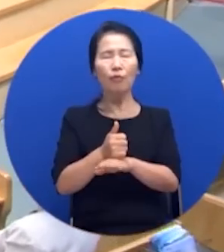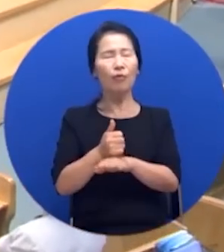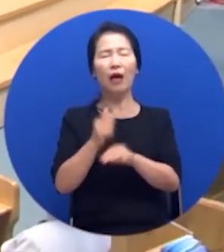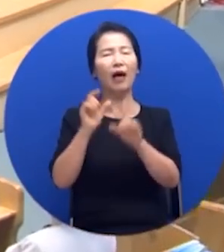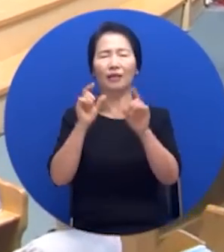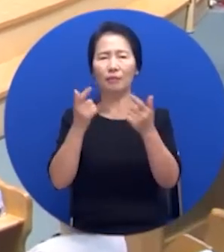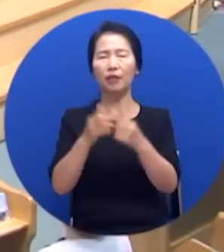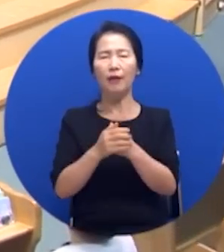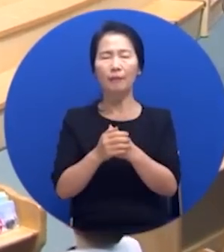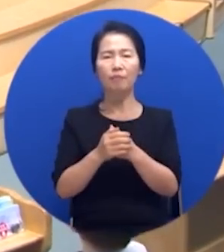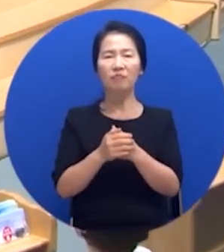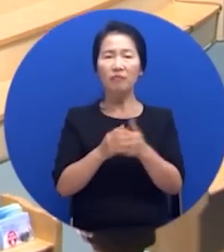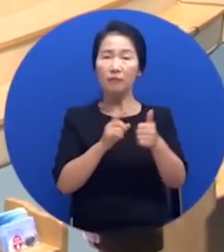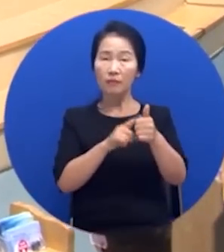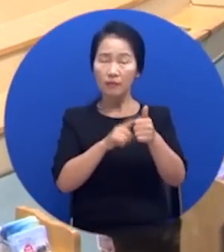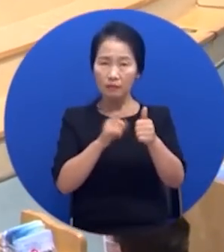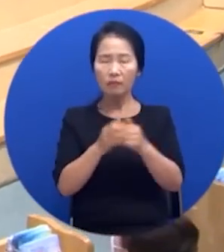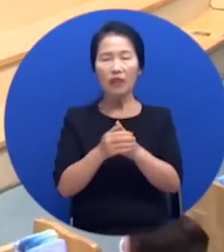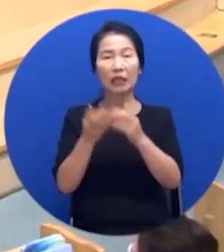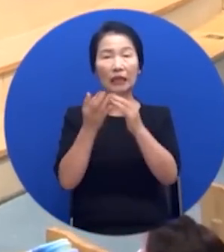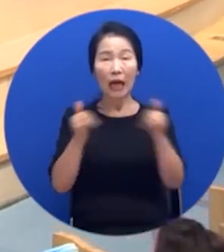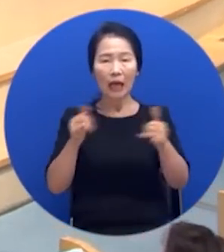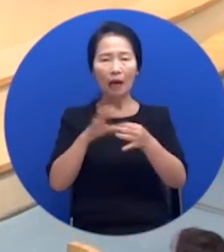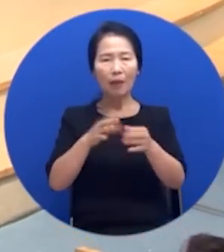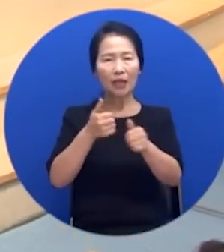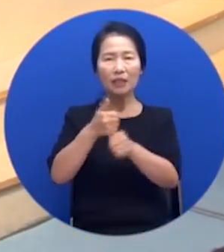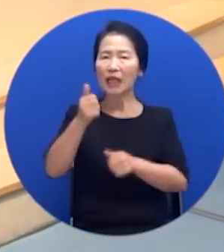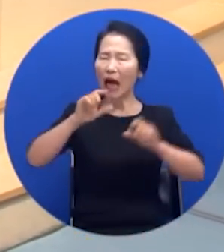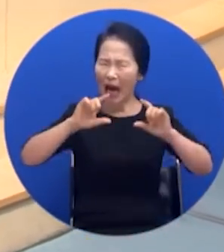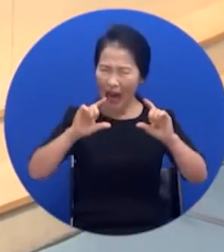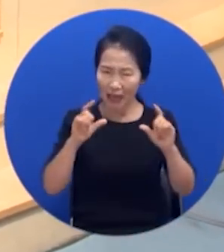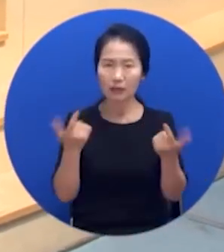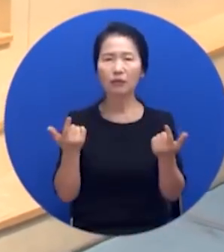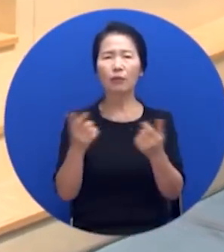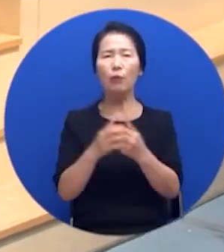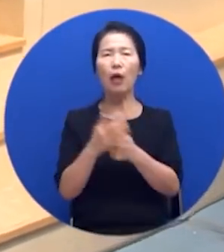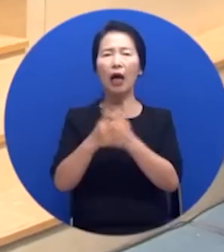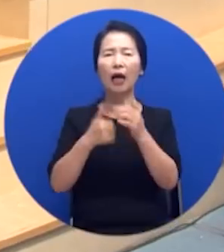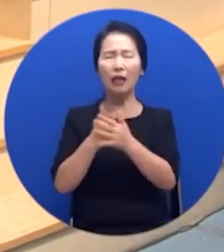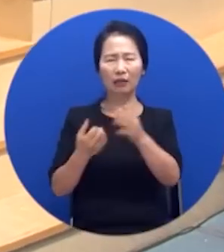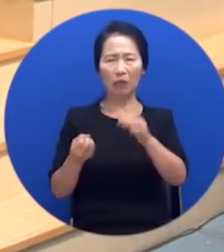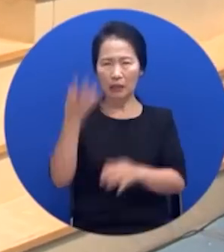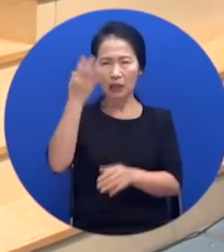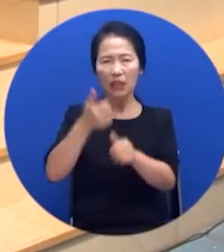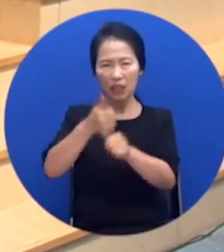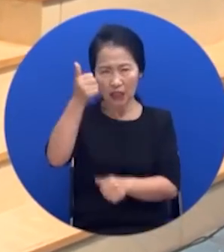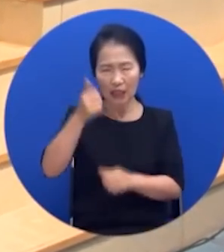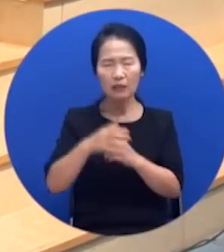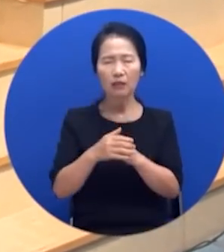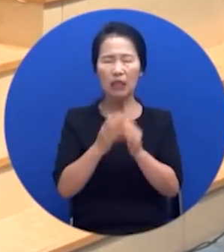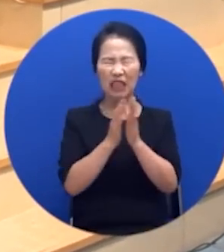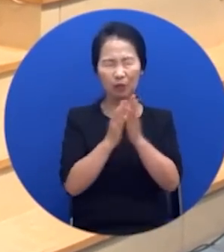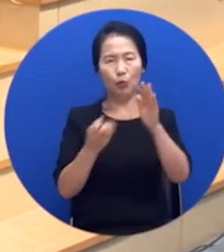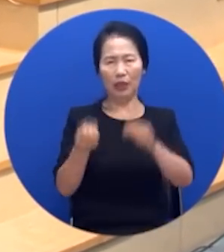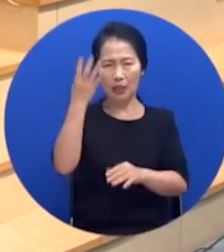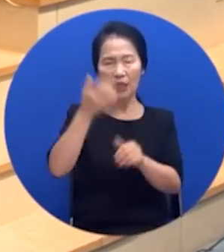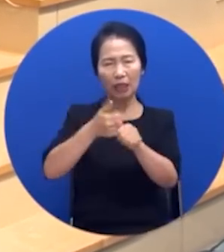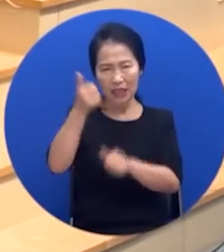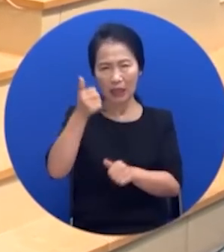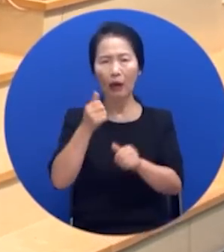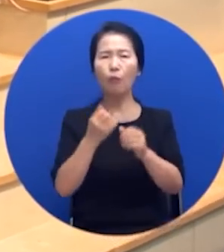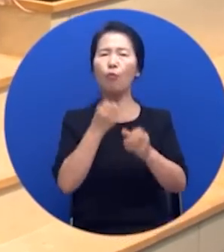맥아더 장군은 인간의 승리가 아니오 하나님의 승리였고 기도의 승리였다고 그는